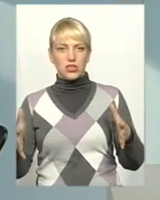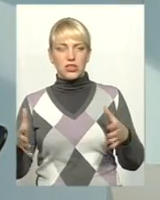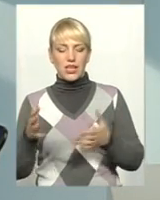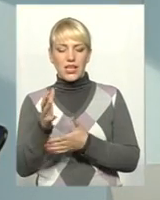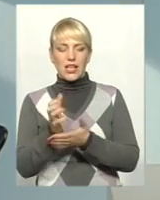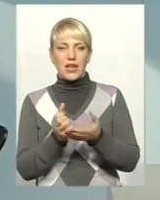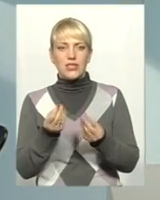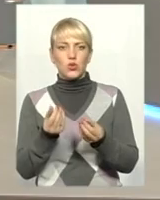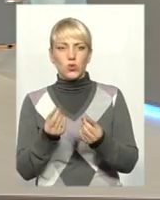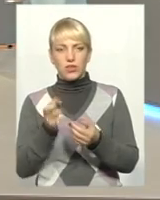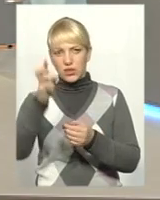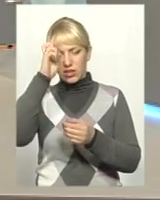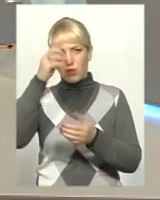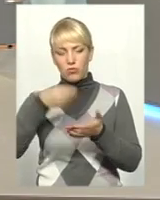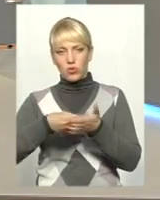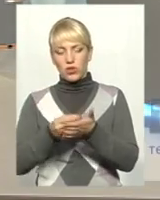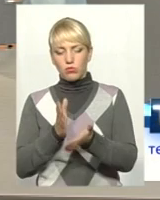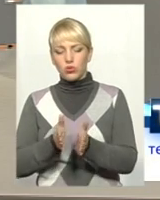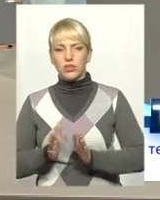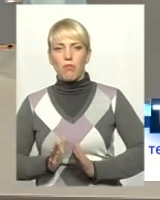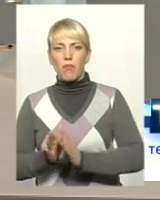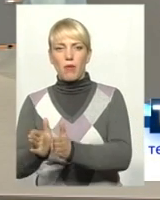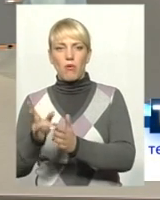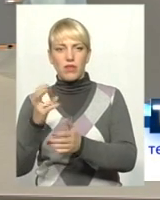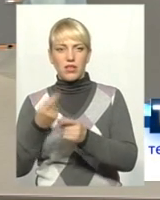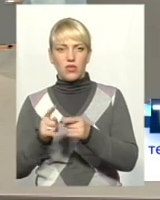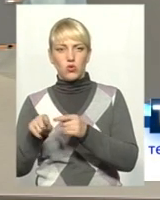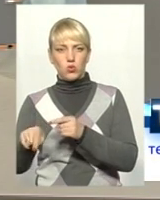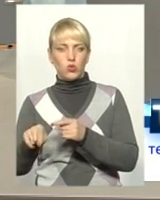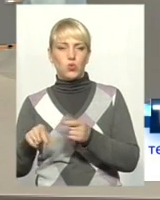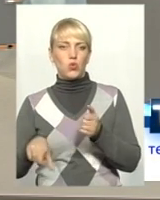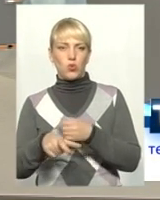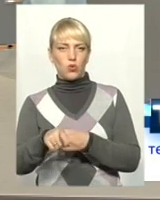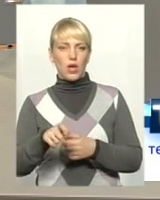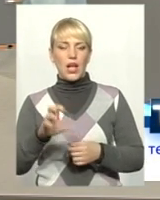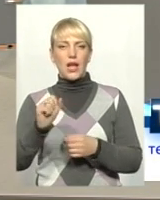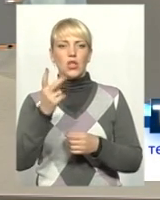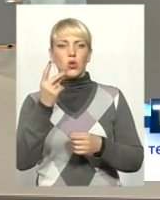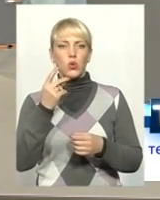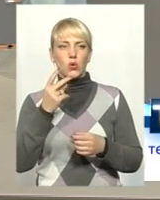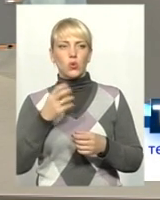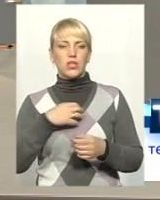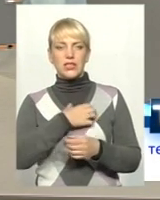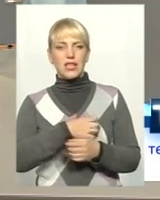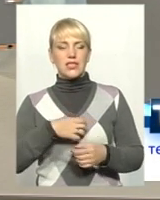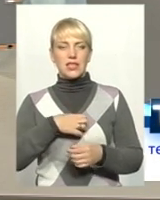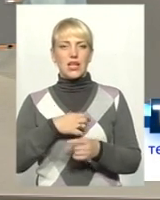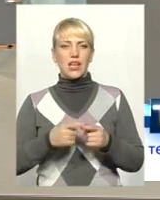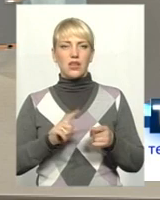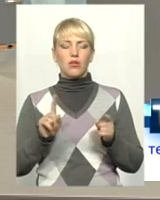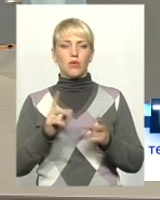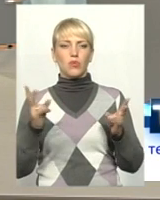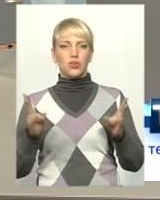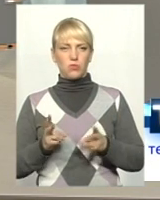ресурс державного бюджету буде спрямований саме на таку дорогу. Друга за складом, яка потребує